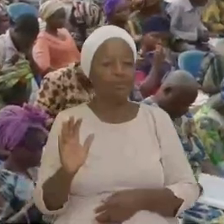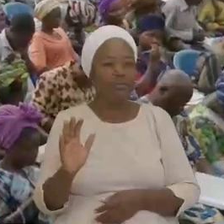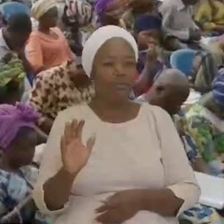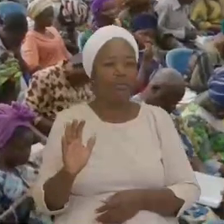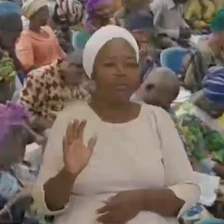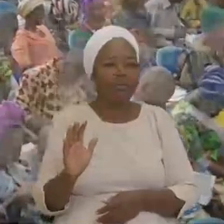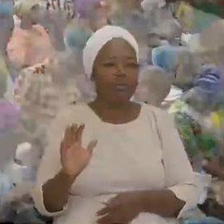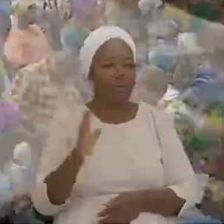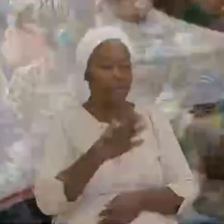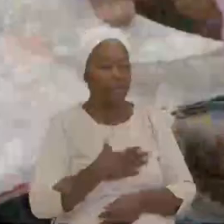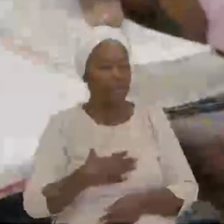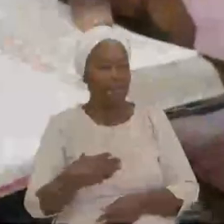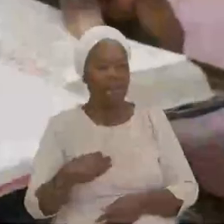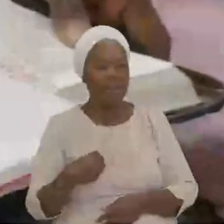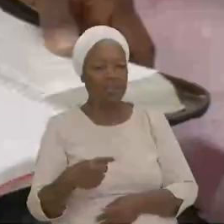verset 5.